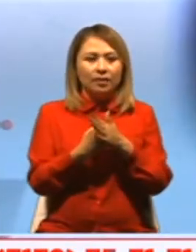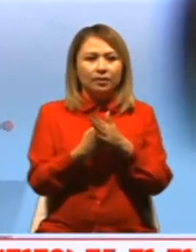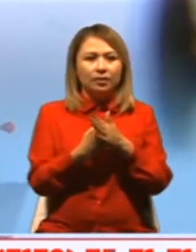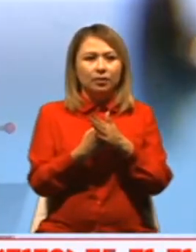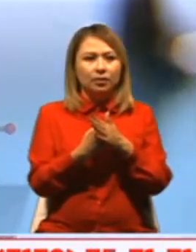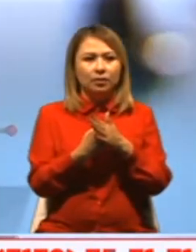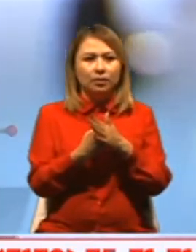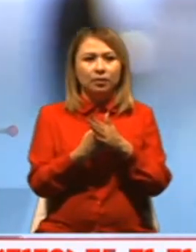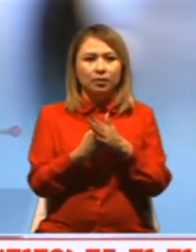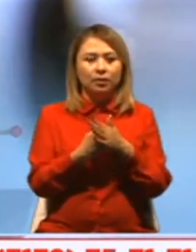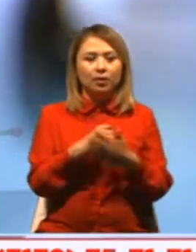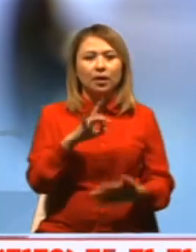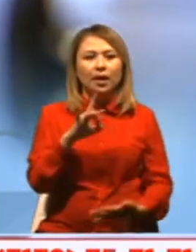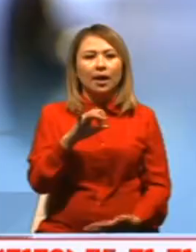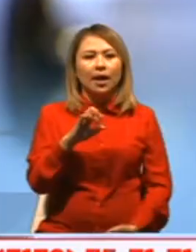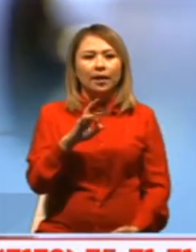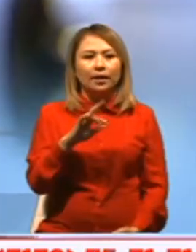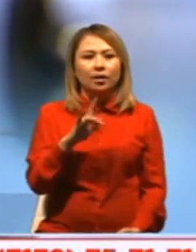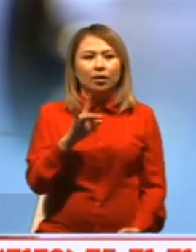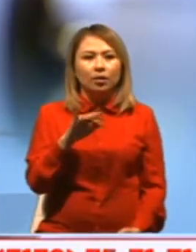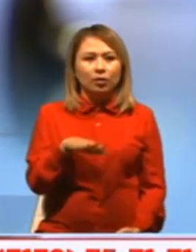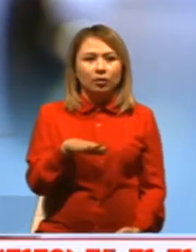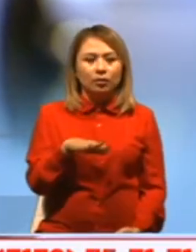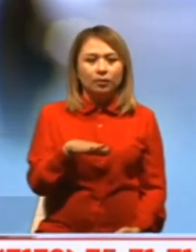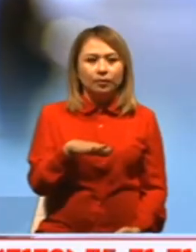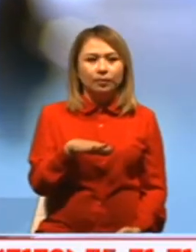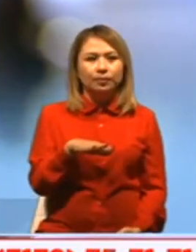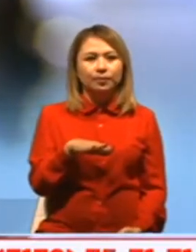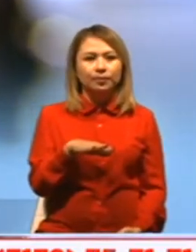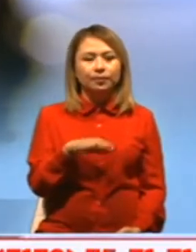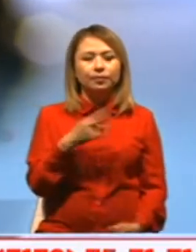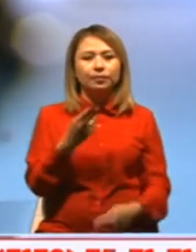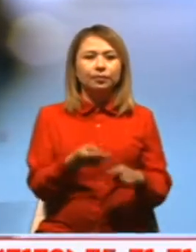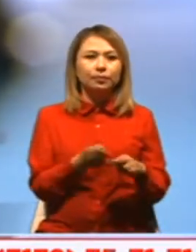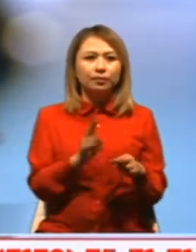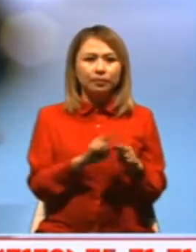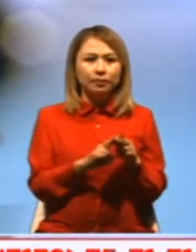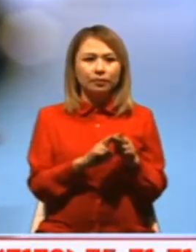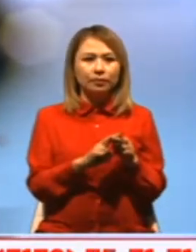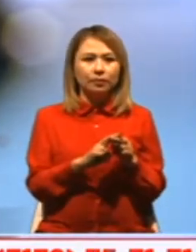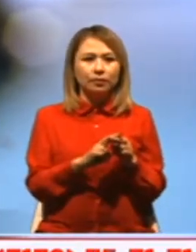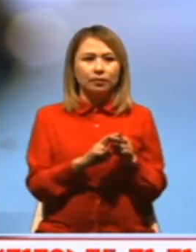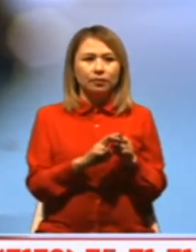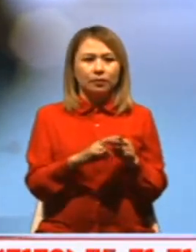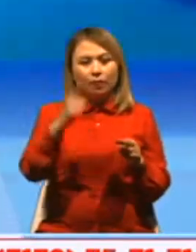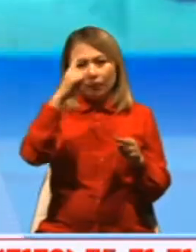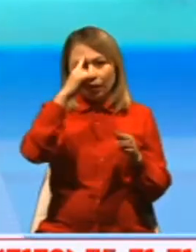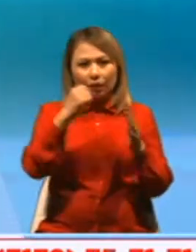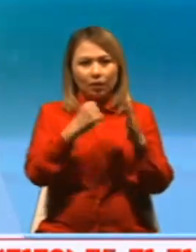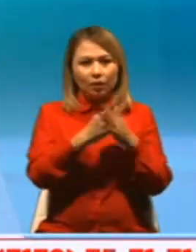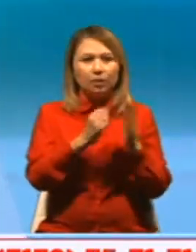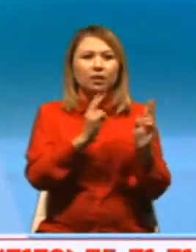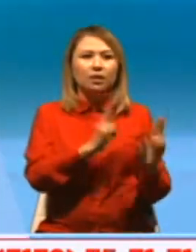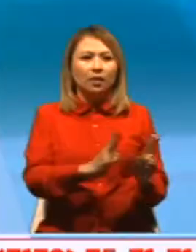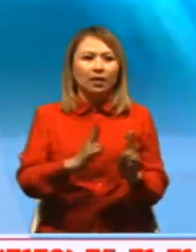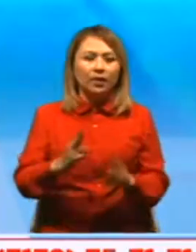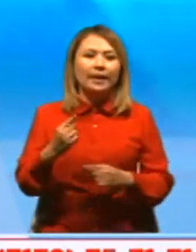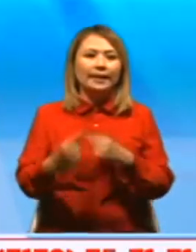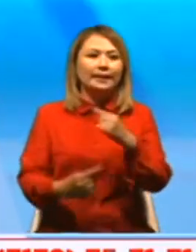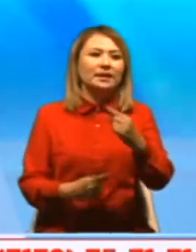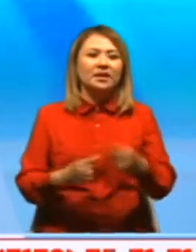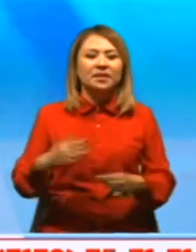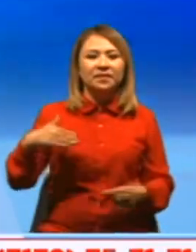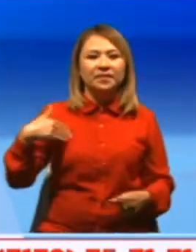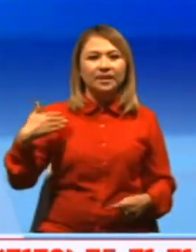қызмет атқарады. Яғни ренин ангиотензин альдостерон деген жүйе бар. Сол арқылы біздің қан қысымын реттеп отырады. Келесі